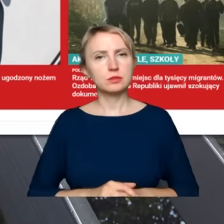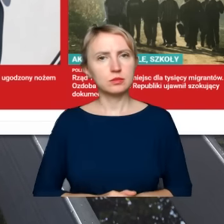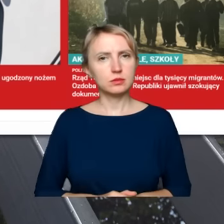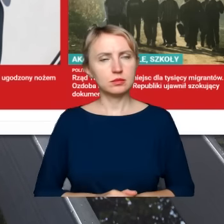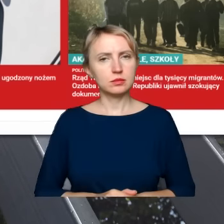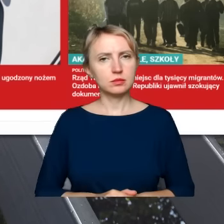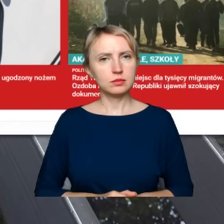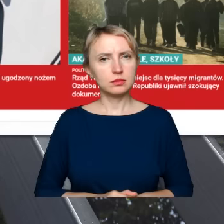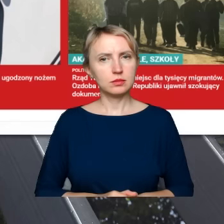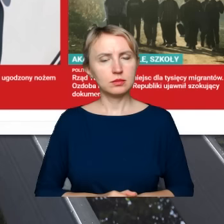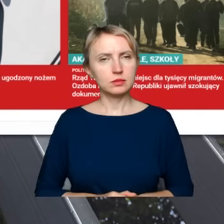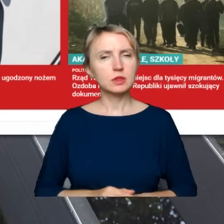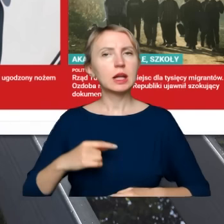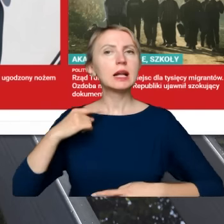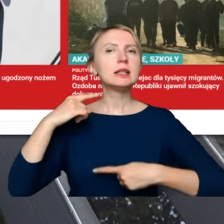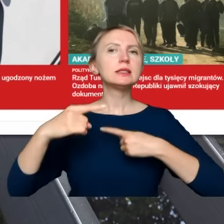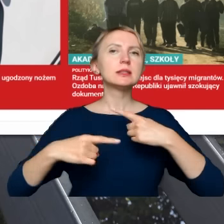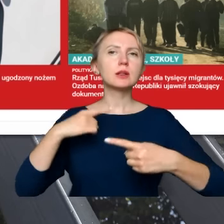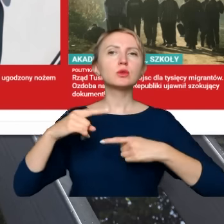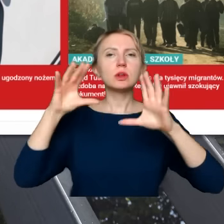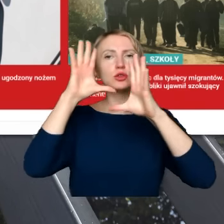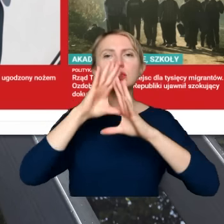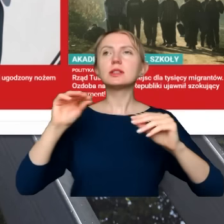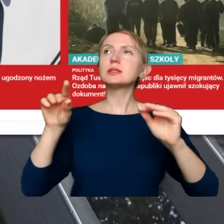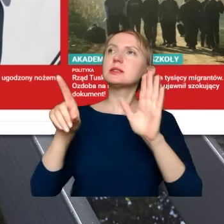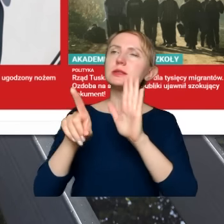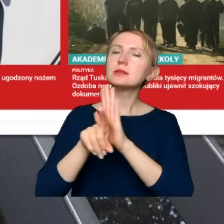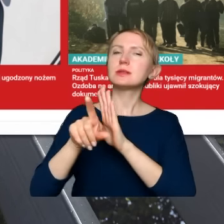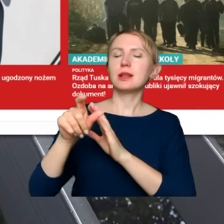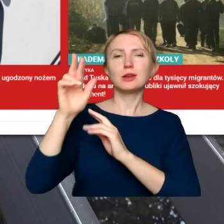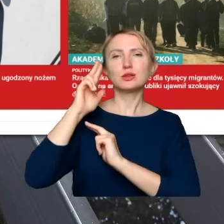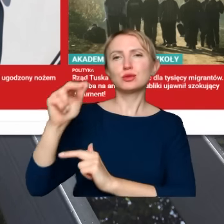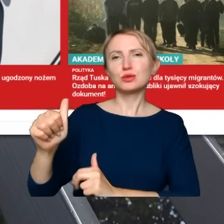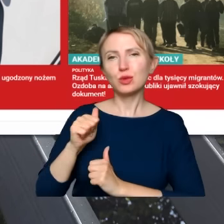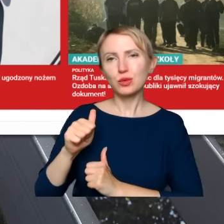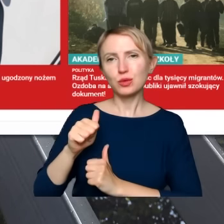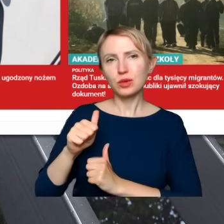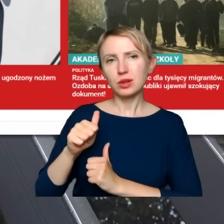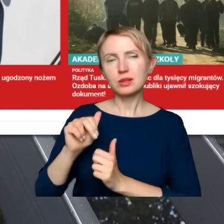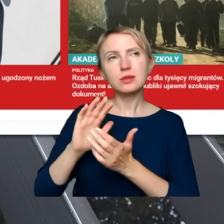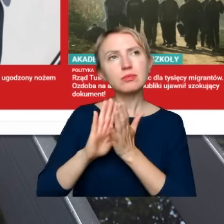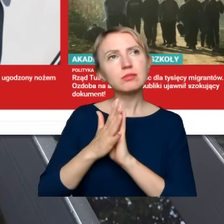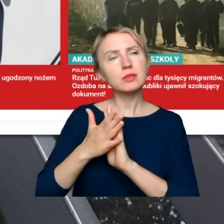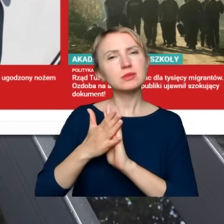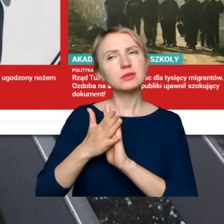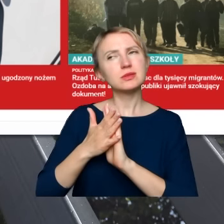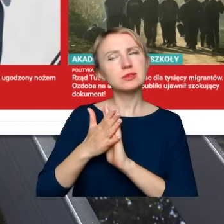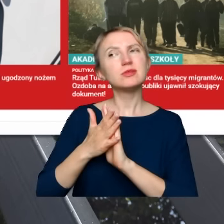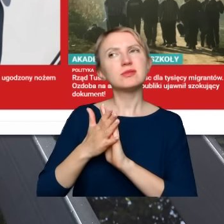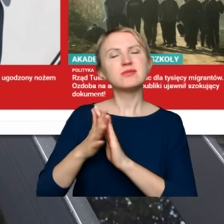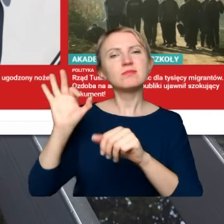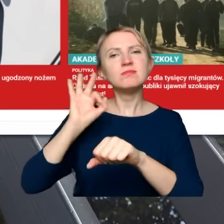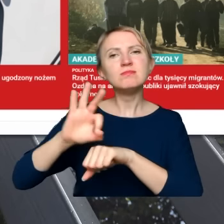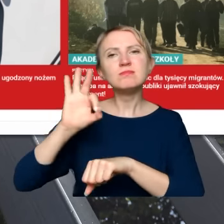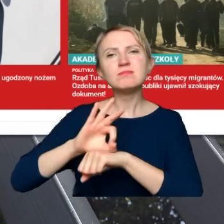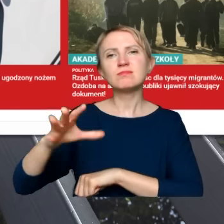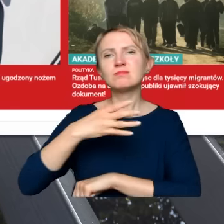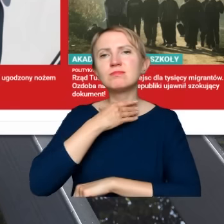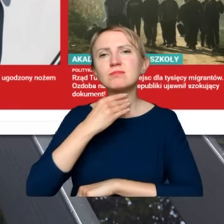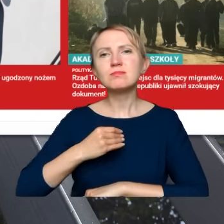aby ten tradycyjny szacunek dla munduru zamienić w poetykę złośliwości, memu.